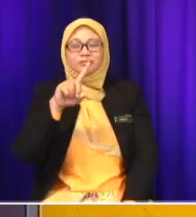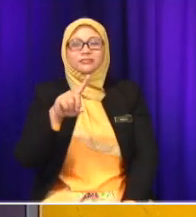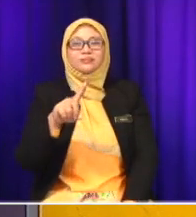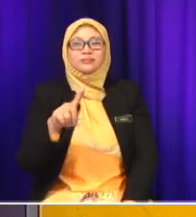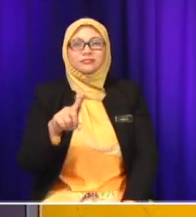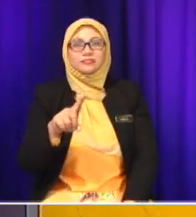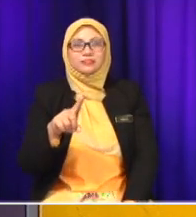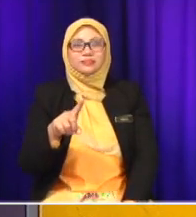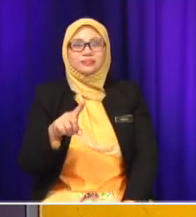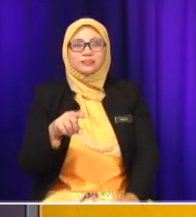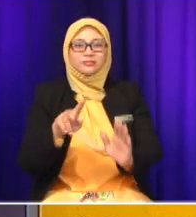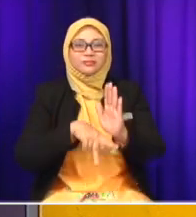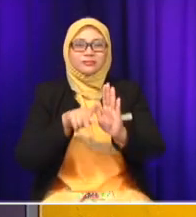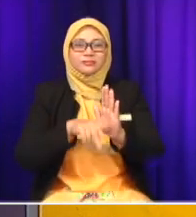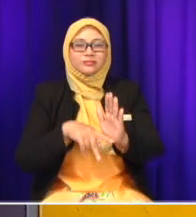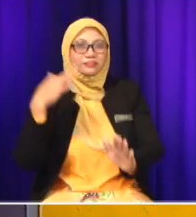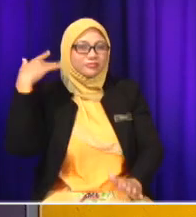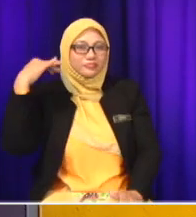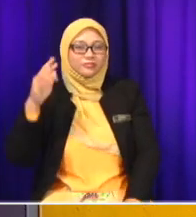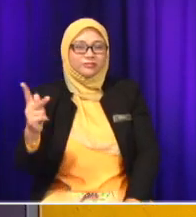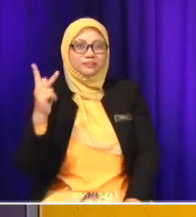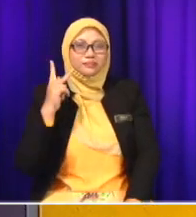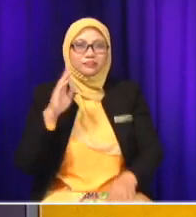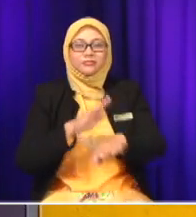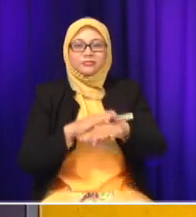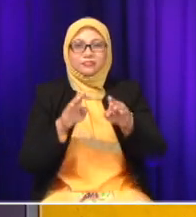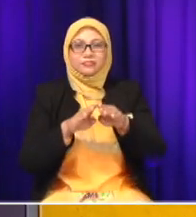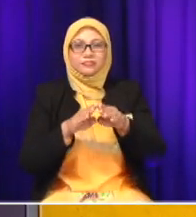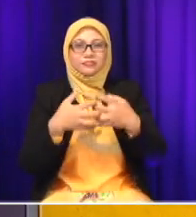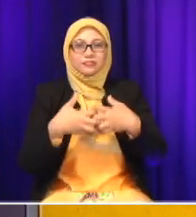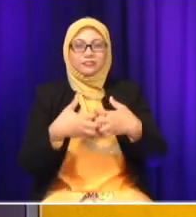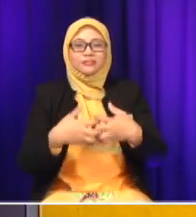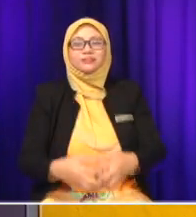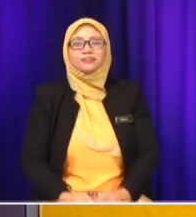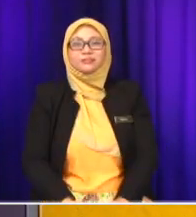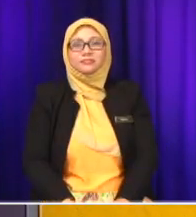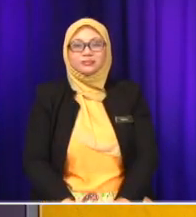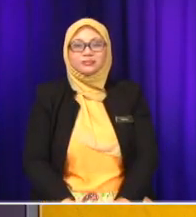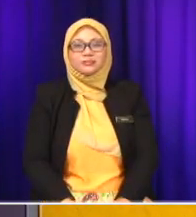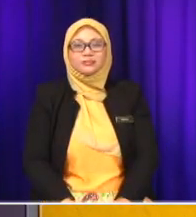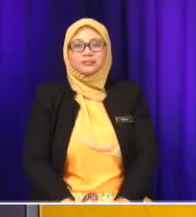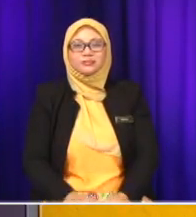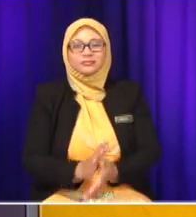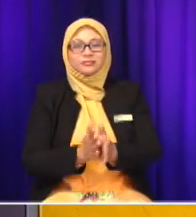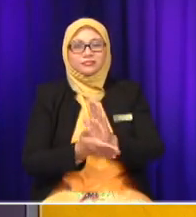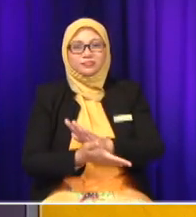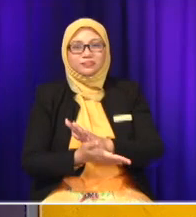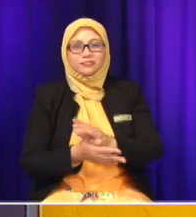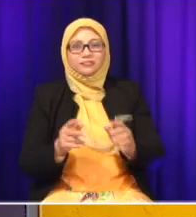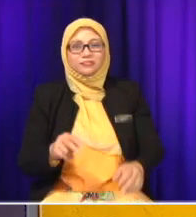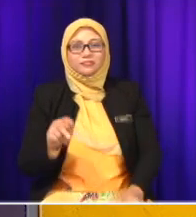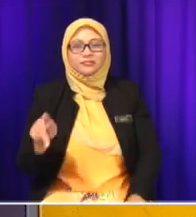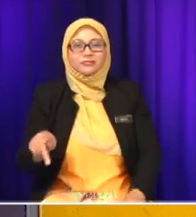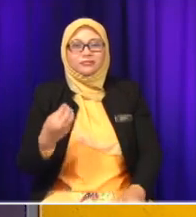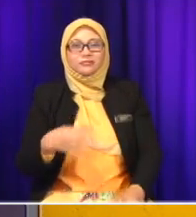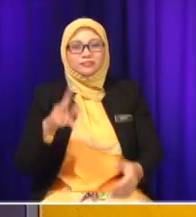kuat pada bahagian atas Enjin baik jadi okey pelajar dah kenal komponen-komponen tersebut